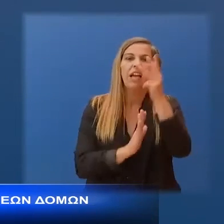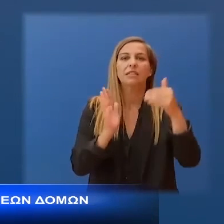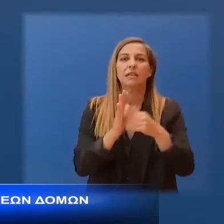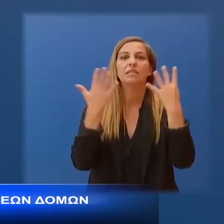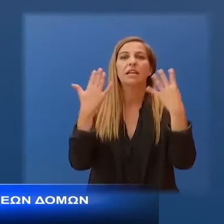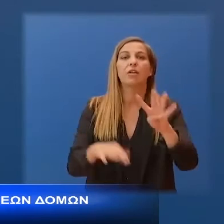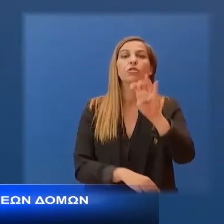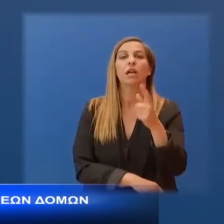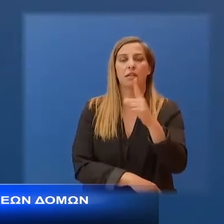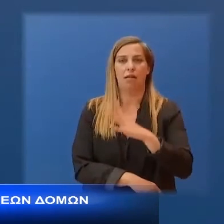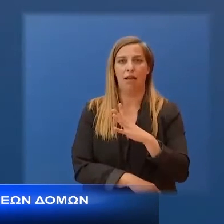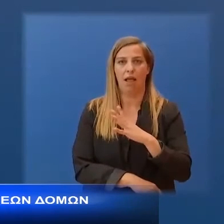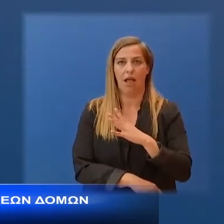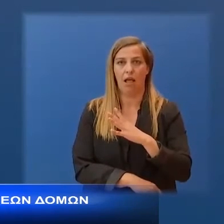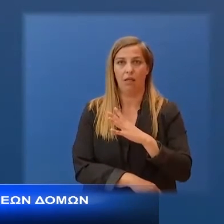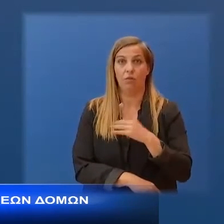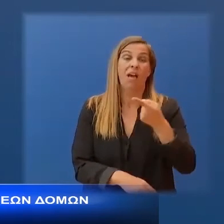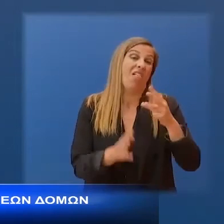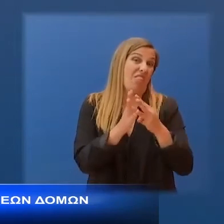13.941 διαμένοντες έναντι